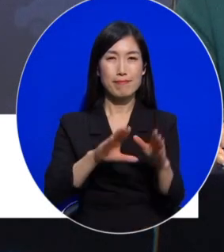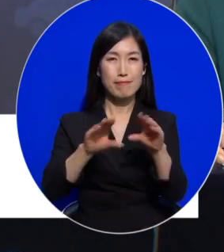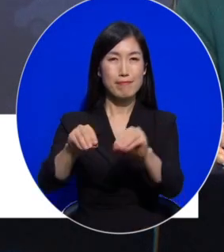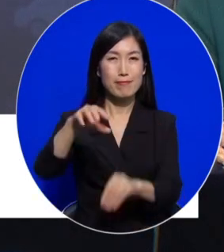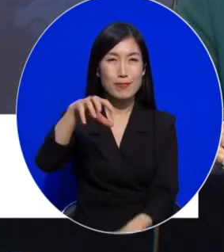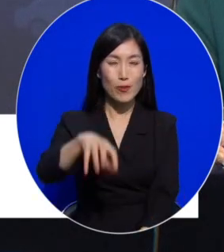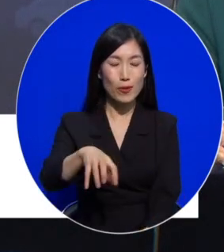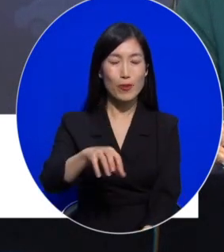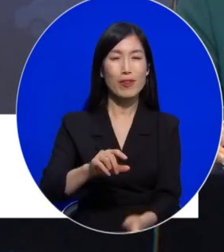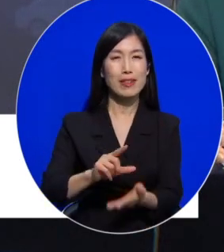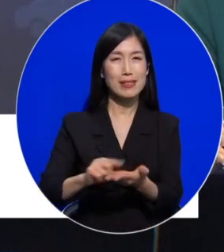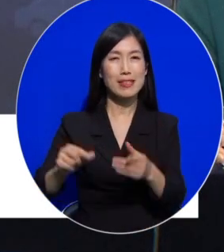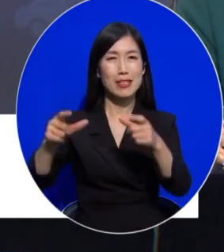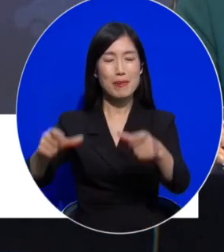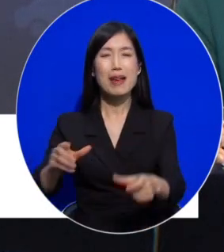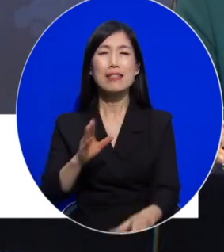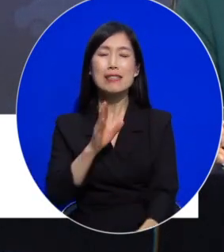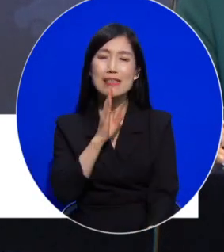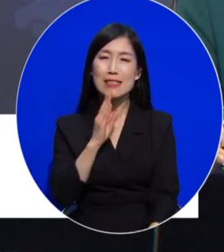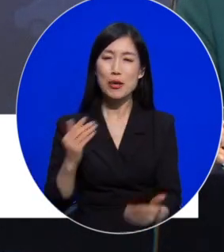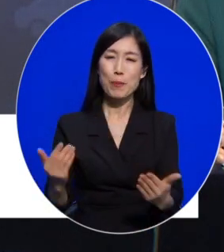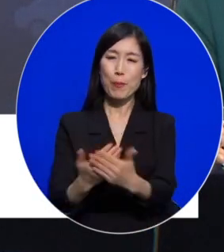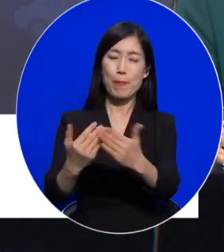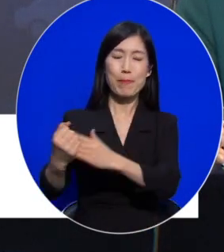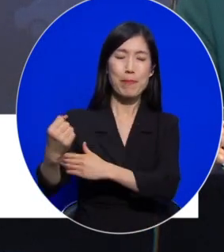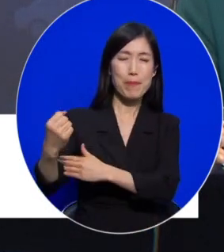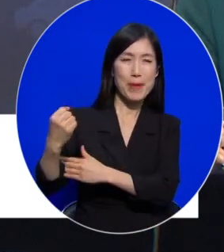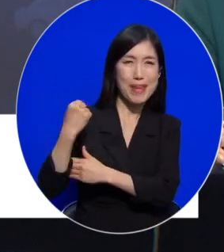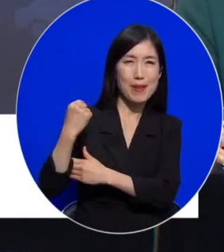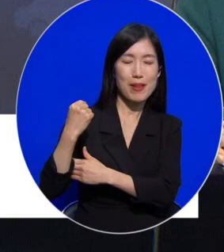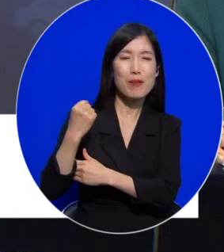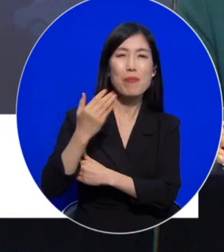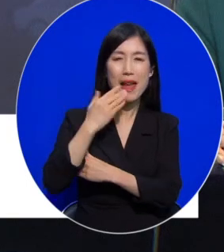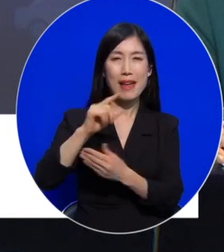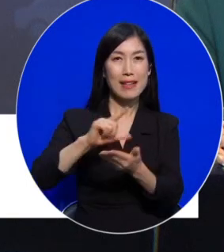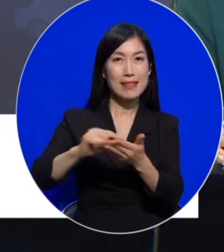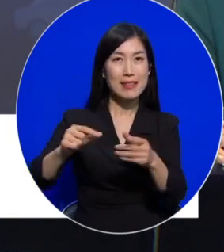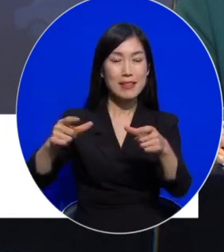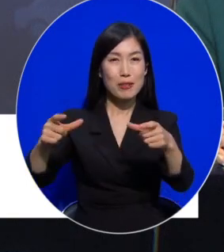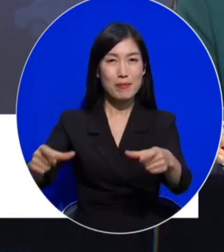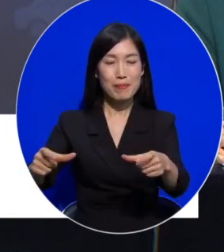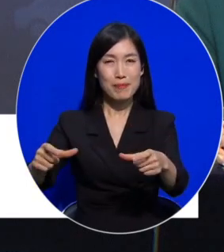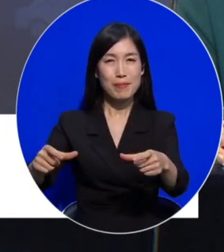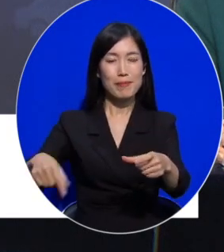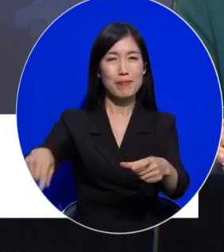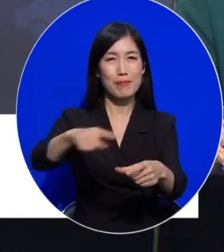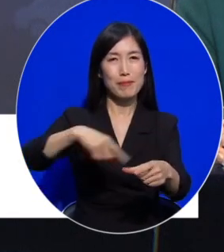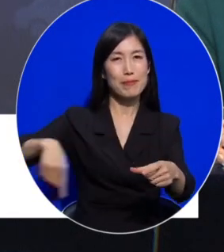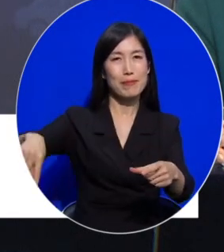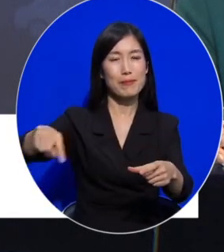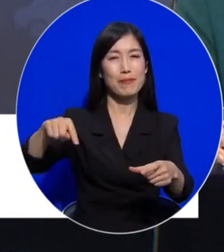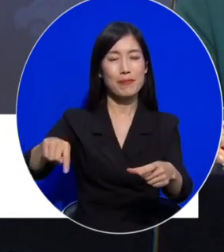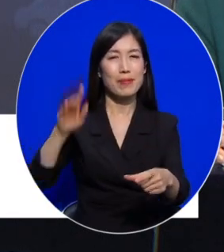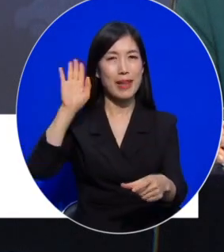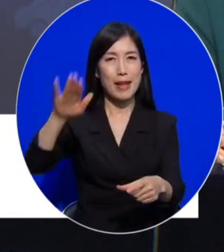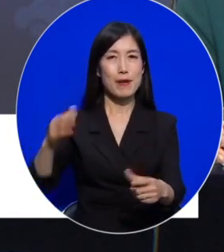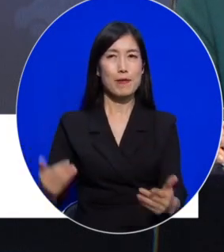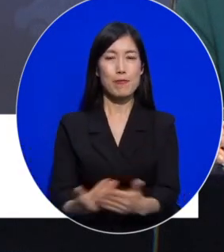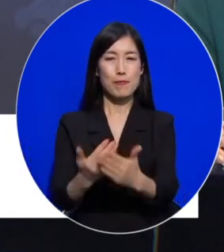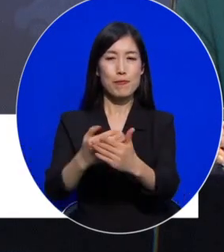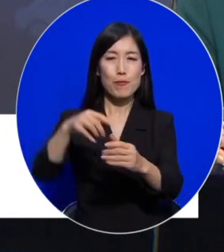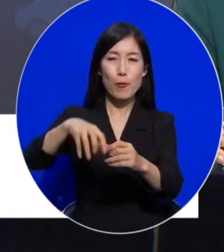등 지방의 실질적인 성장동력을 키울 수 있는 지방의 대한 성장